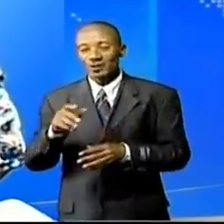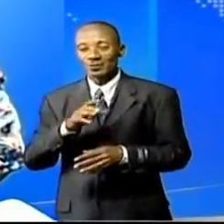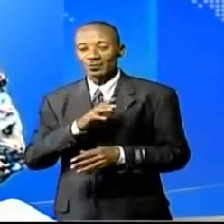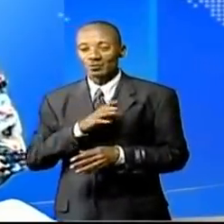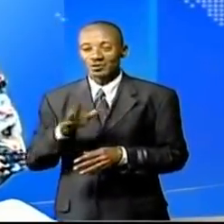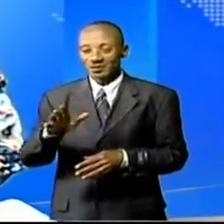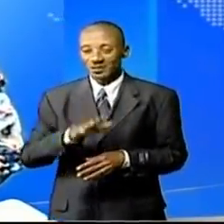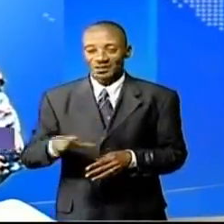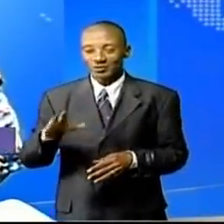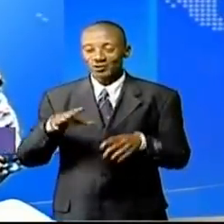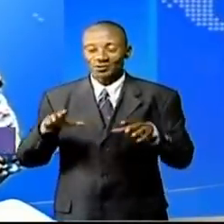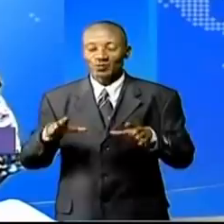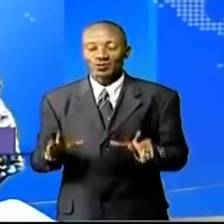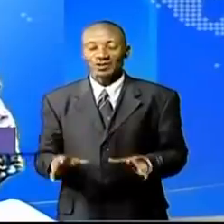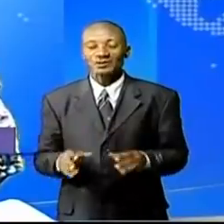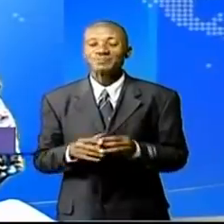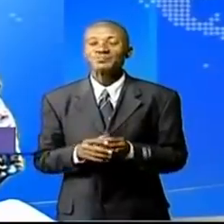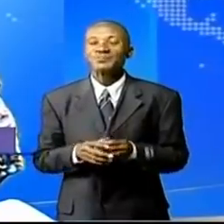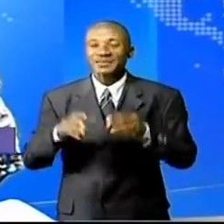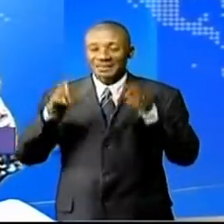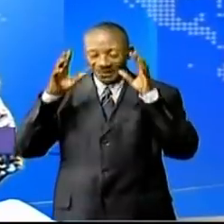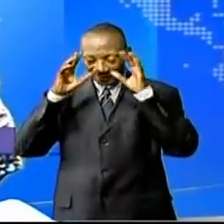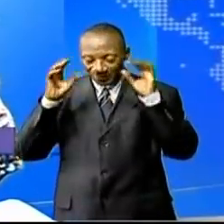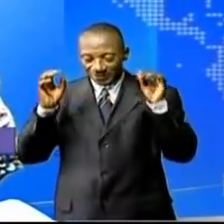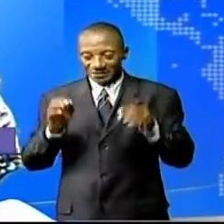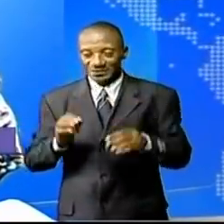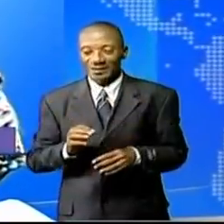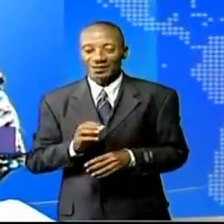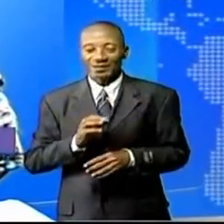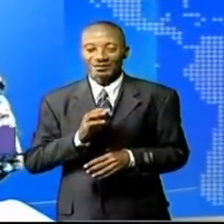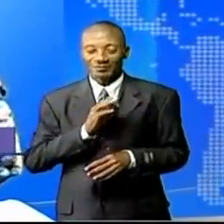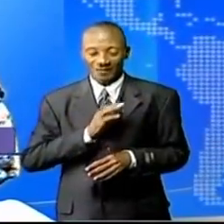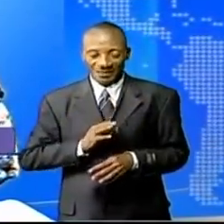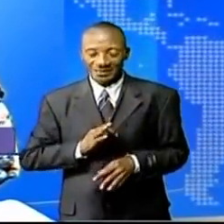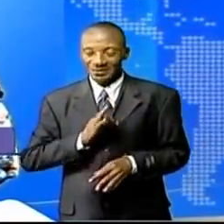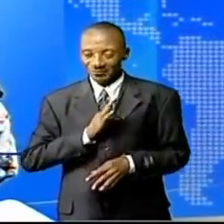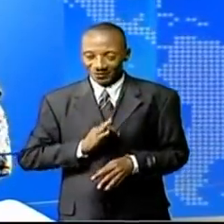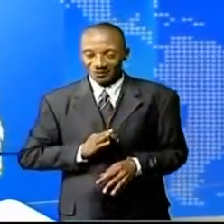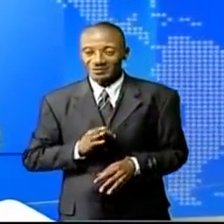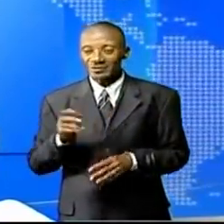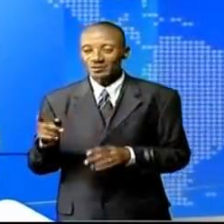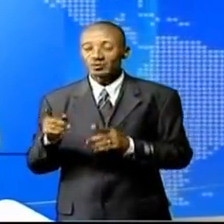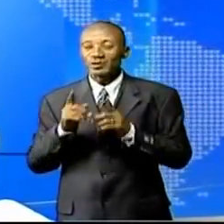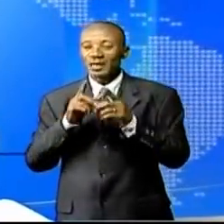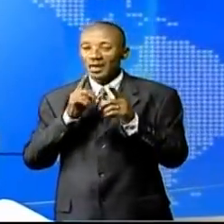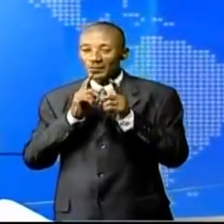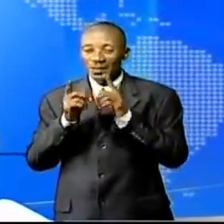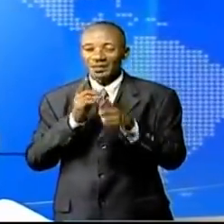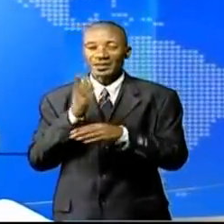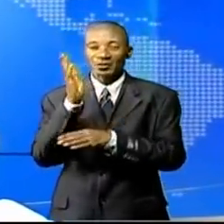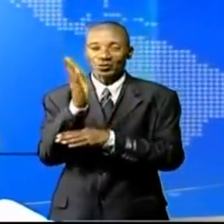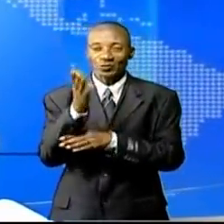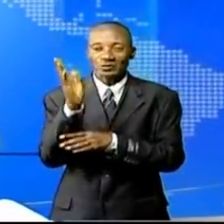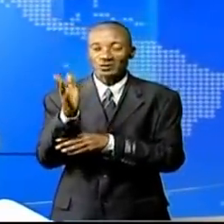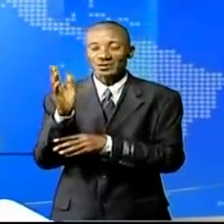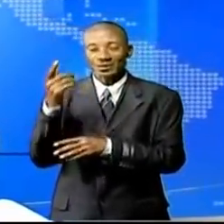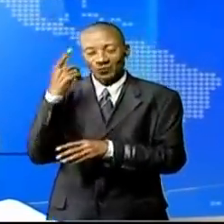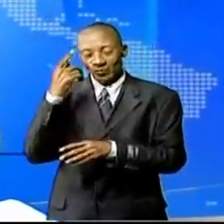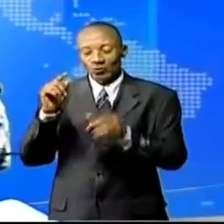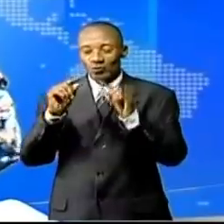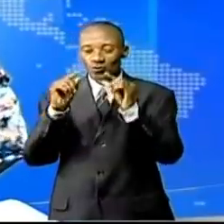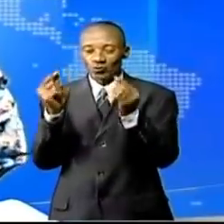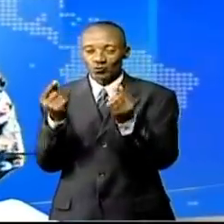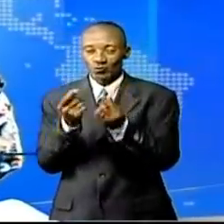Tshisekedi Tshilombo, avec les officiers supérieurs des FARDC et de la PNC. Dans son discours, le chef de l'État a insisté